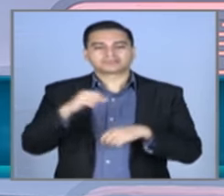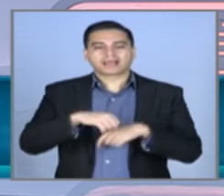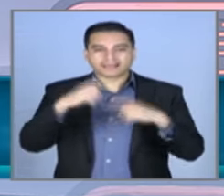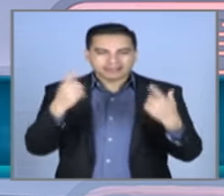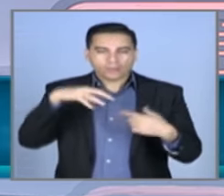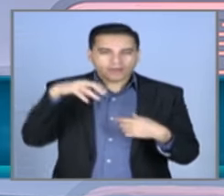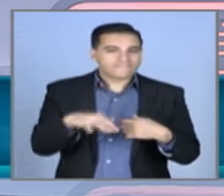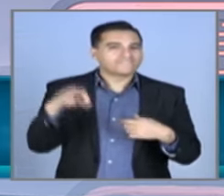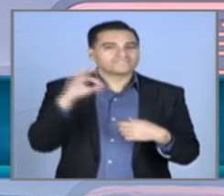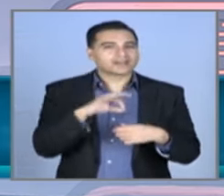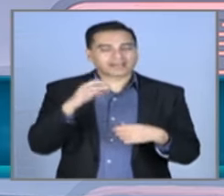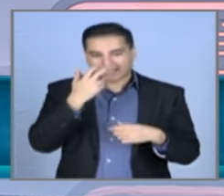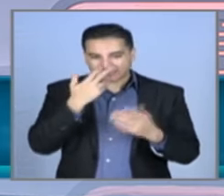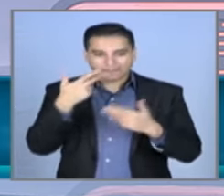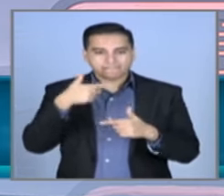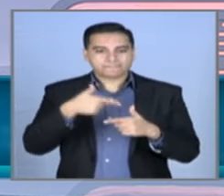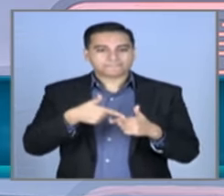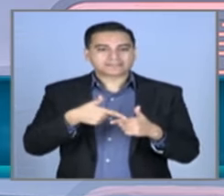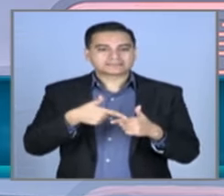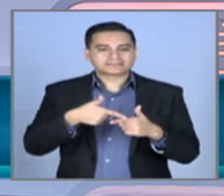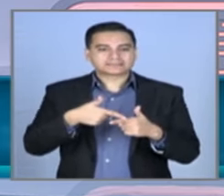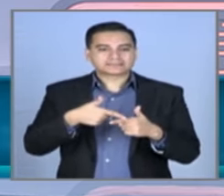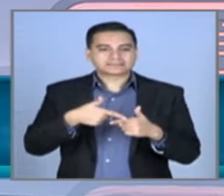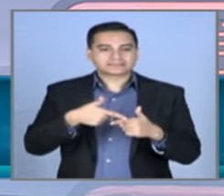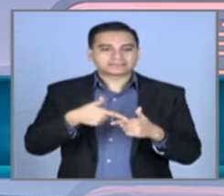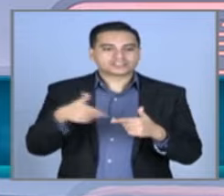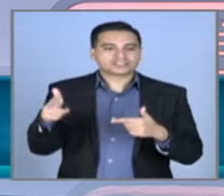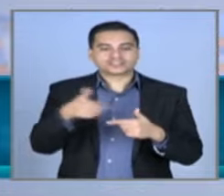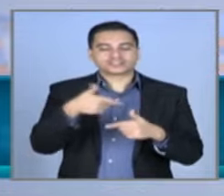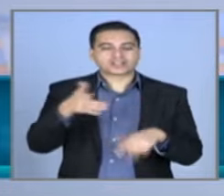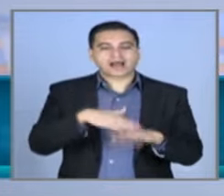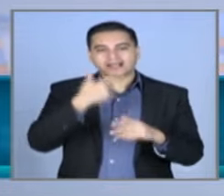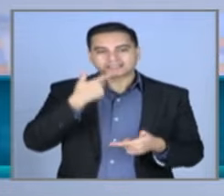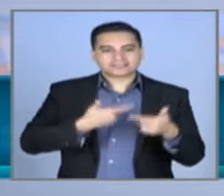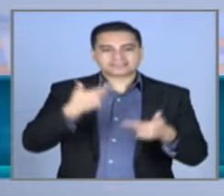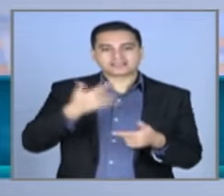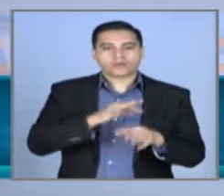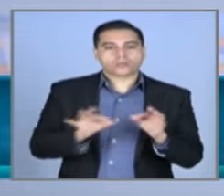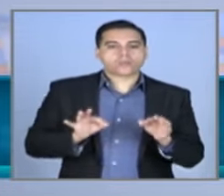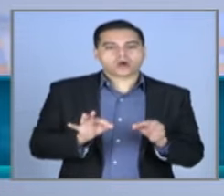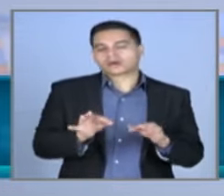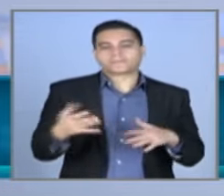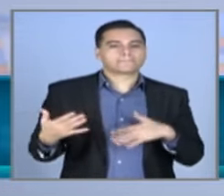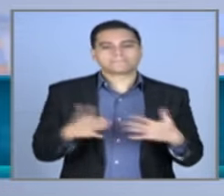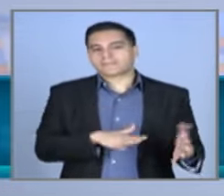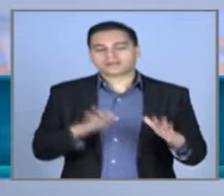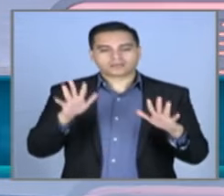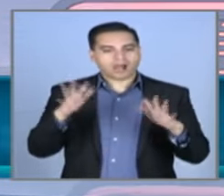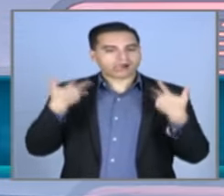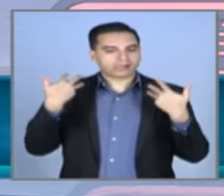وضعوا بنزين على المسنين وأشعلوا فيهم النار بمنتهى